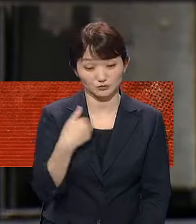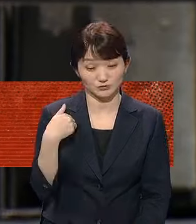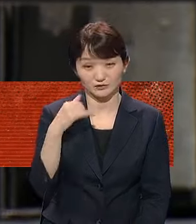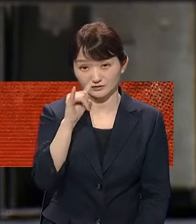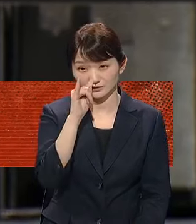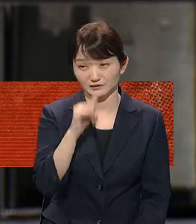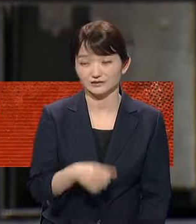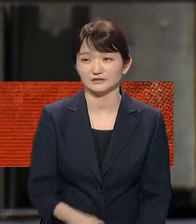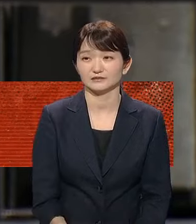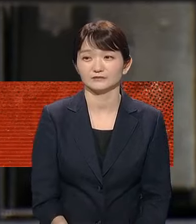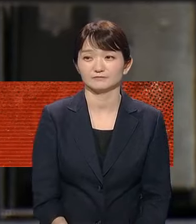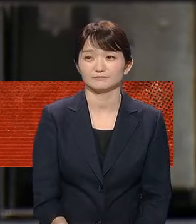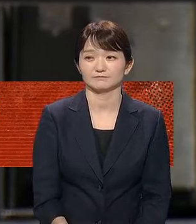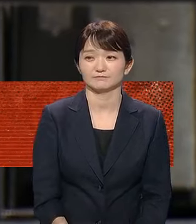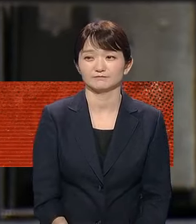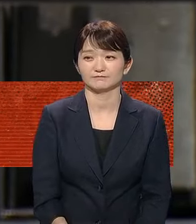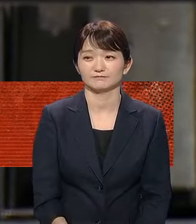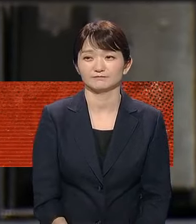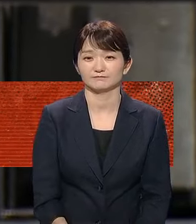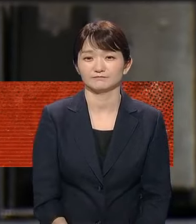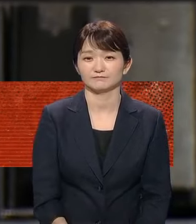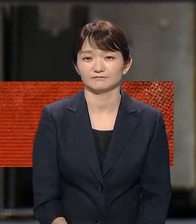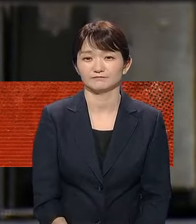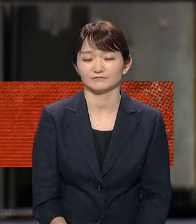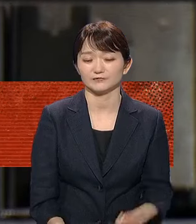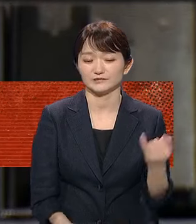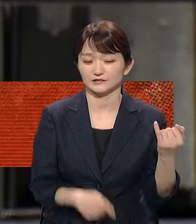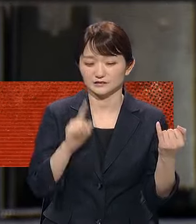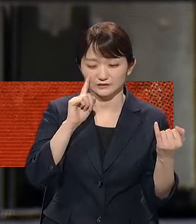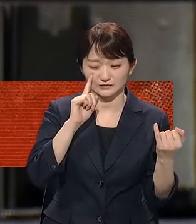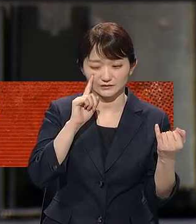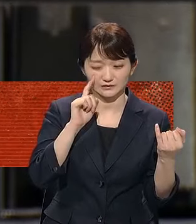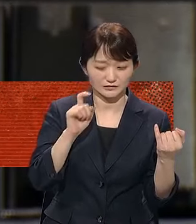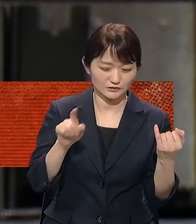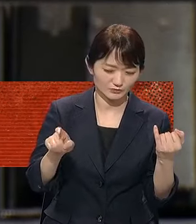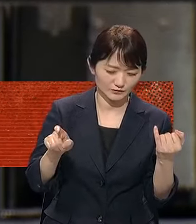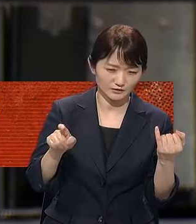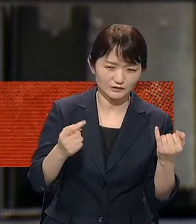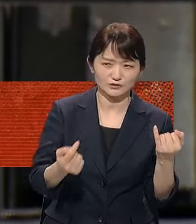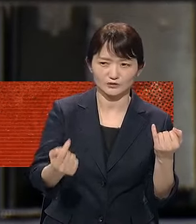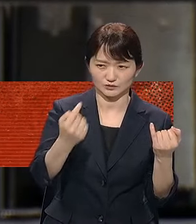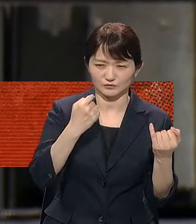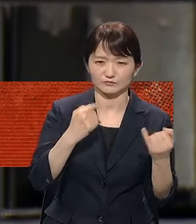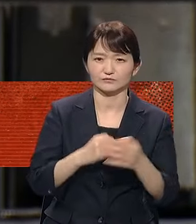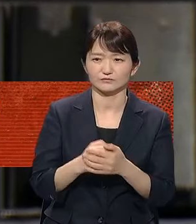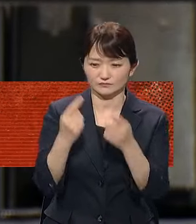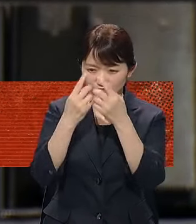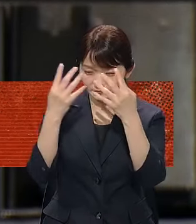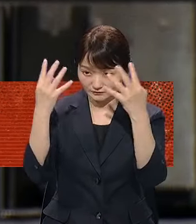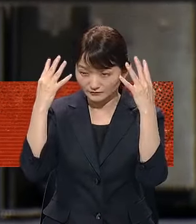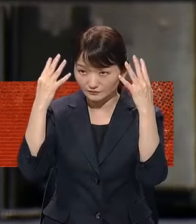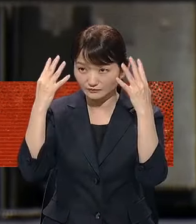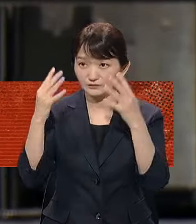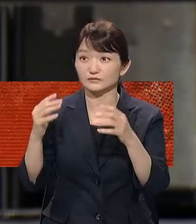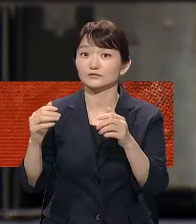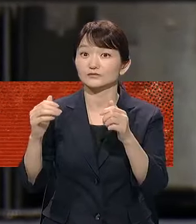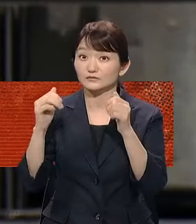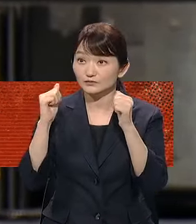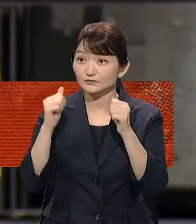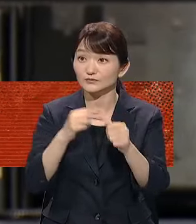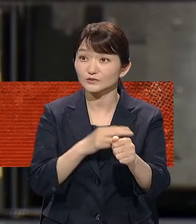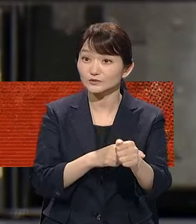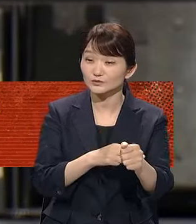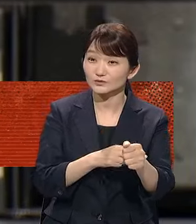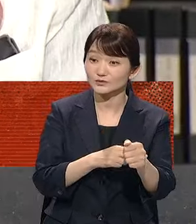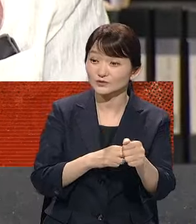있는데 그 부분을 한번 좀 아마 의심하기 때문에 이런 제보를 보냈던 거 같 솔직 4학년 졸업 학년 교수님 안